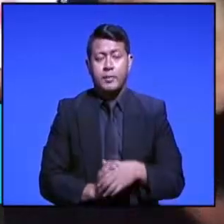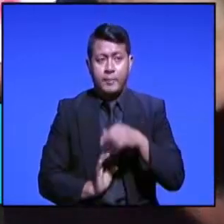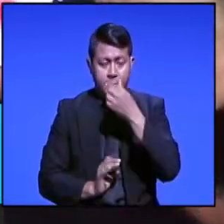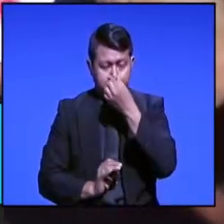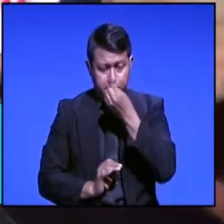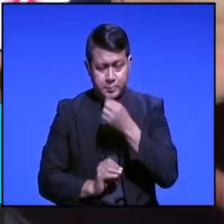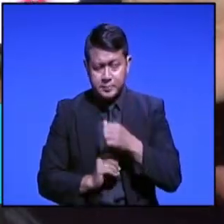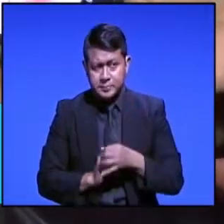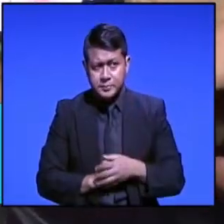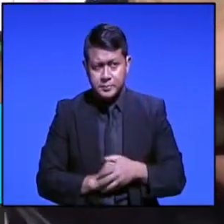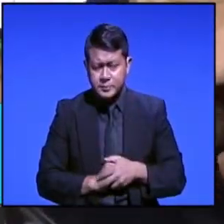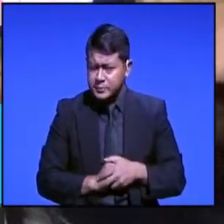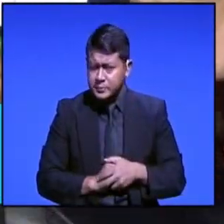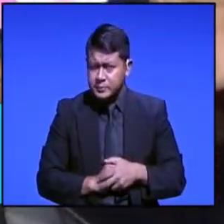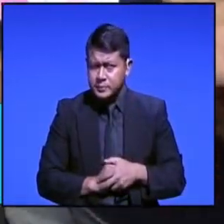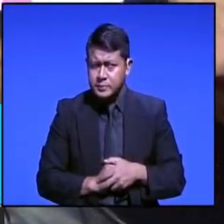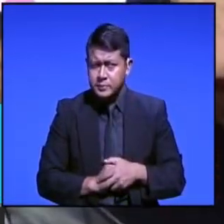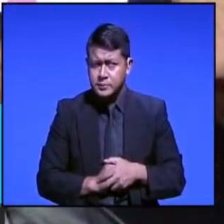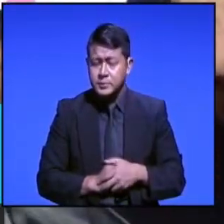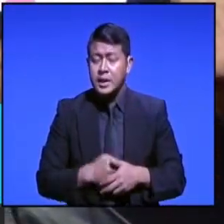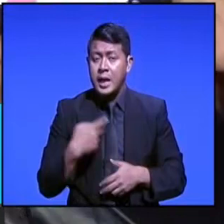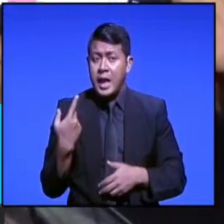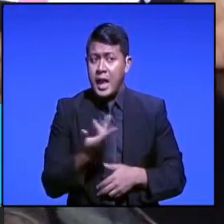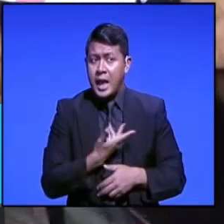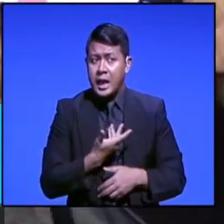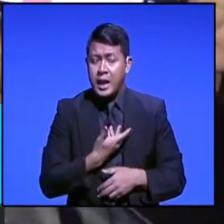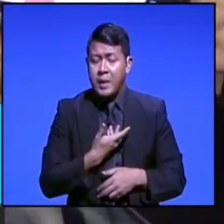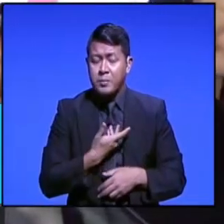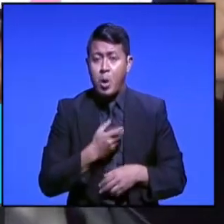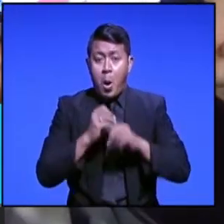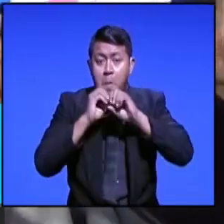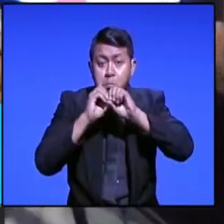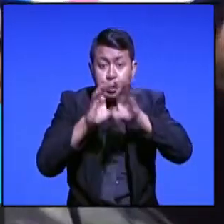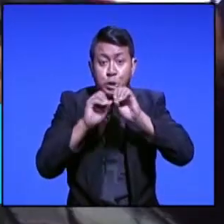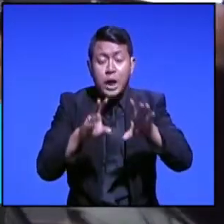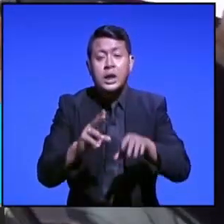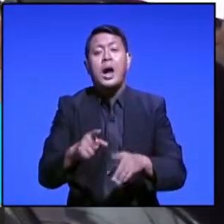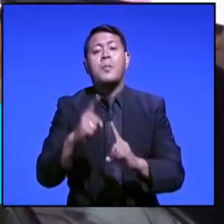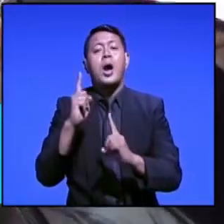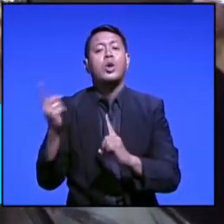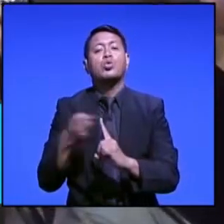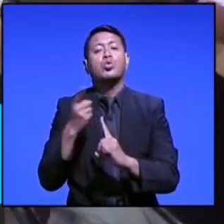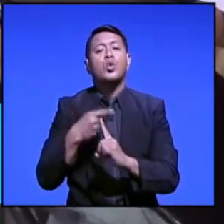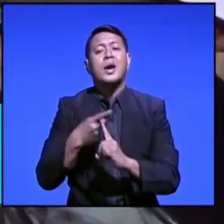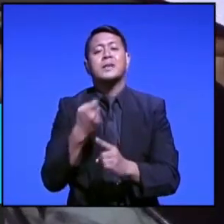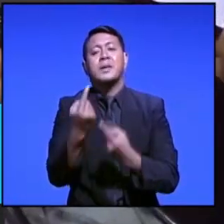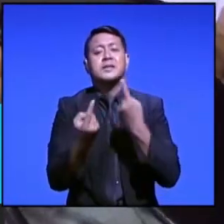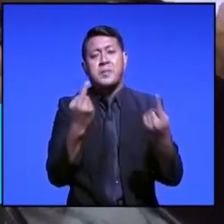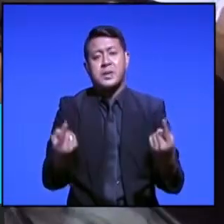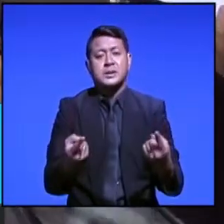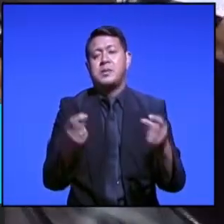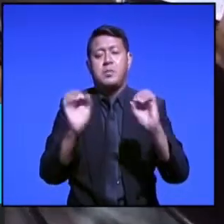Kami masih tahap penyidikan. Kami tidak mungkin menjelaskan peran masing-masing. Itu kan masih strategi kami.